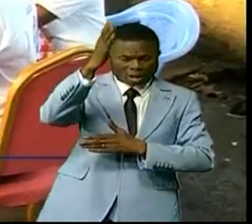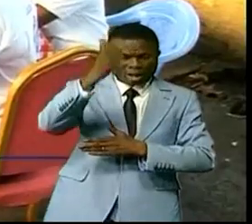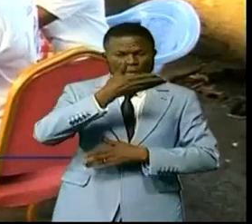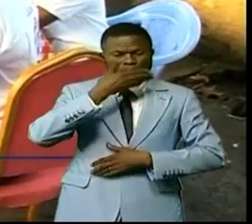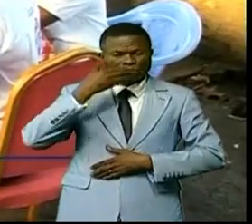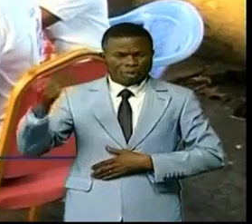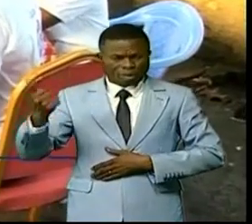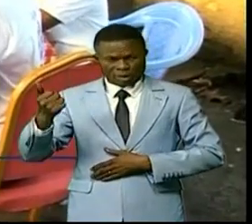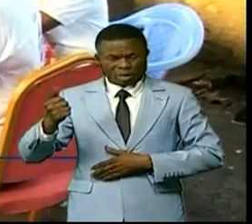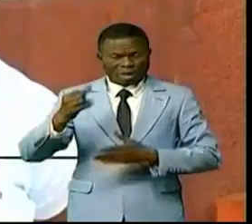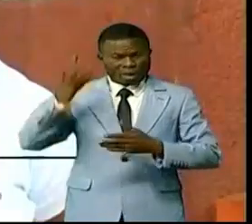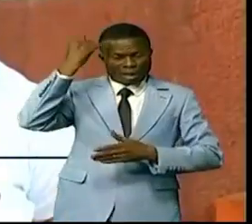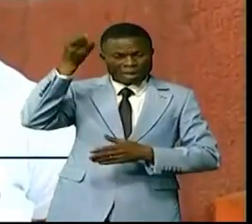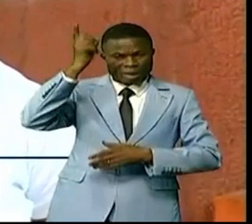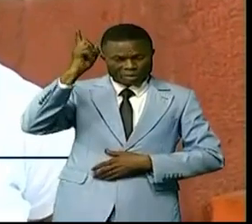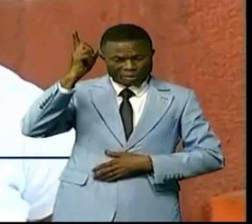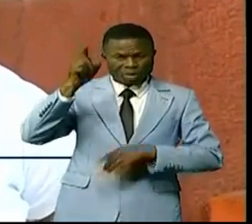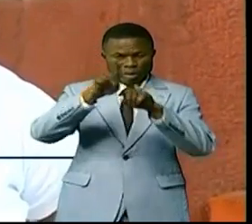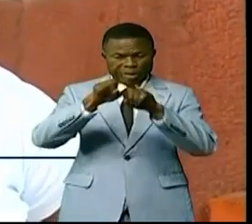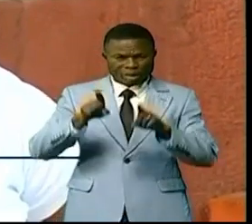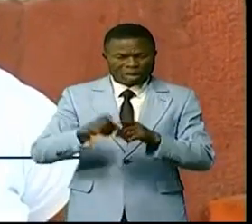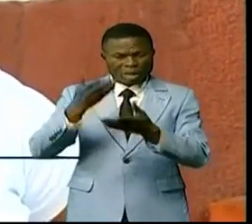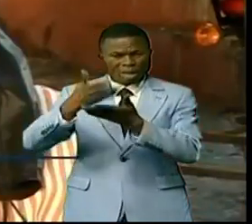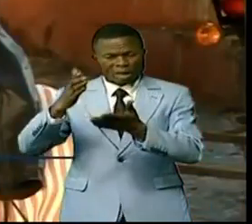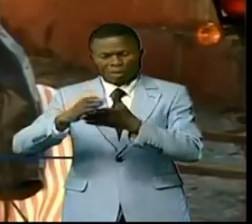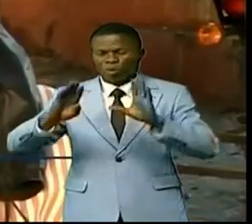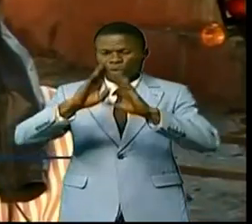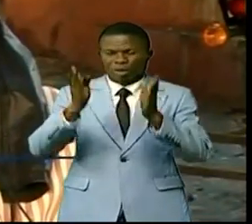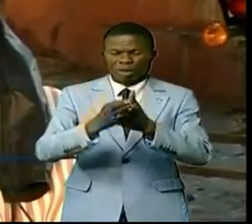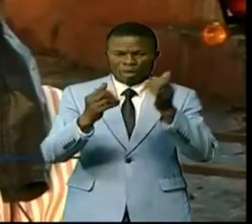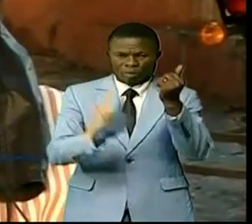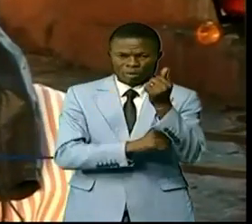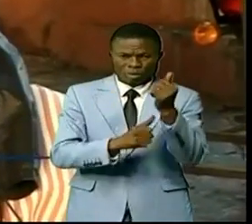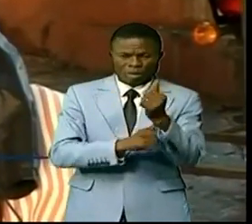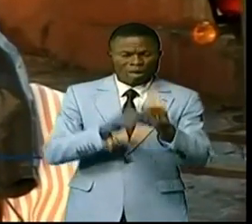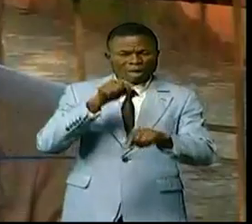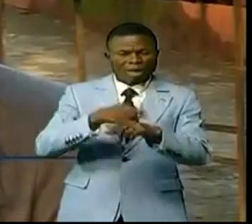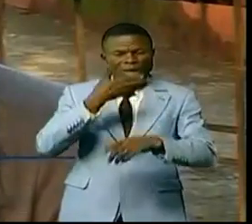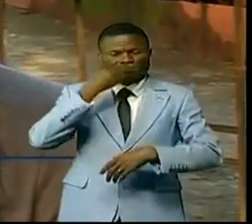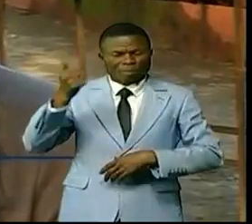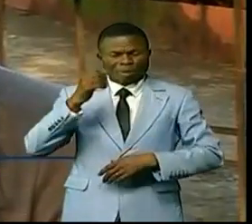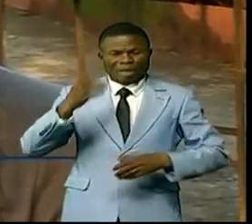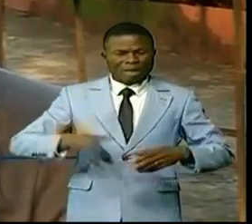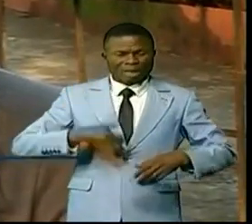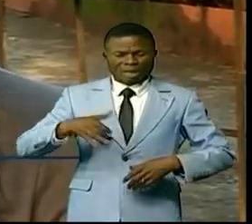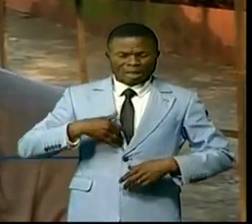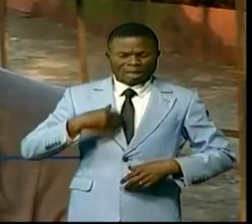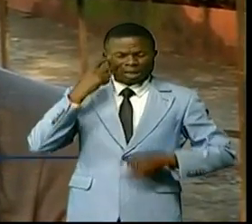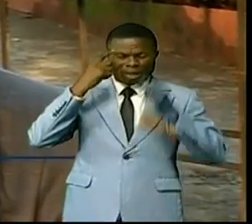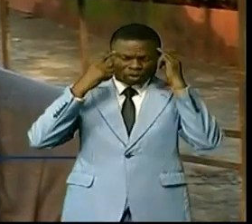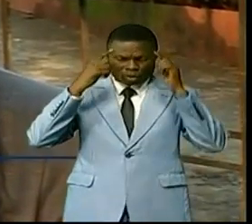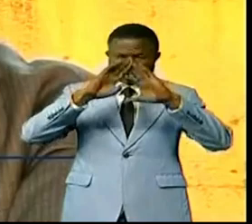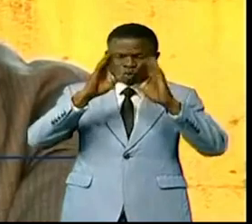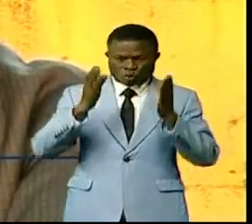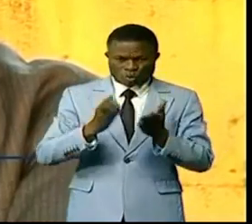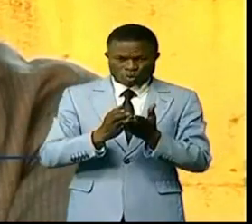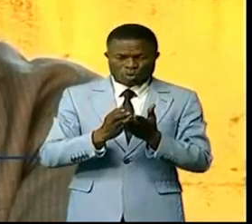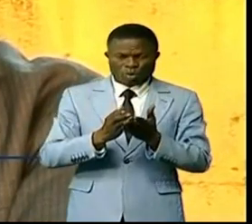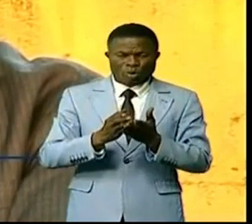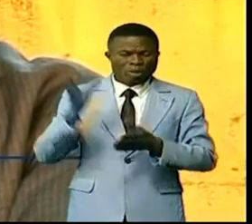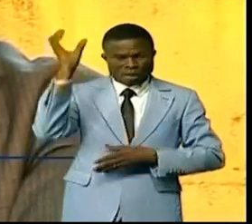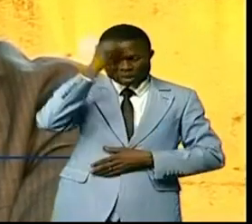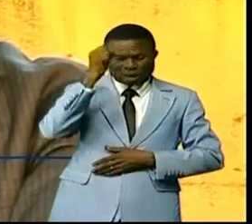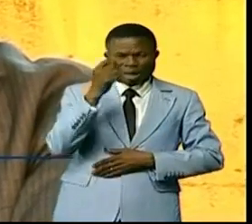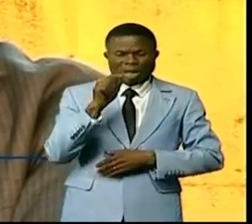meilleur avec ambition, mais aussi de partager ensemble, en équipe, des bons moments d'émotion et de convivialité ainsi que de revenir sur